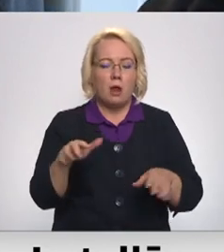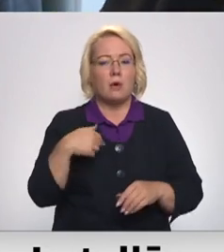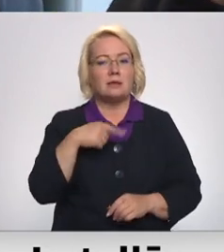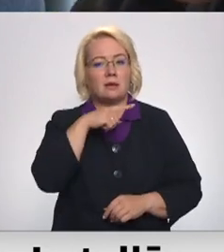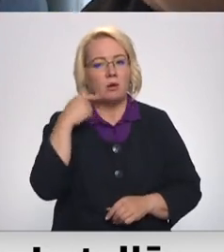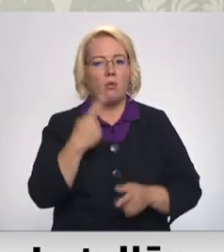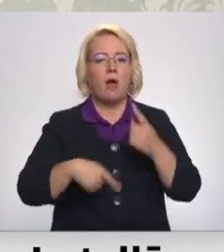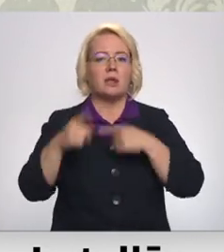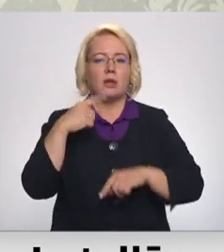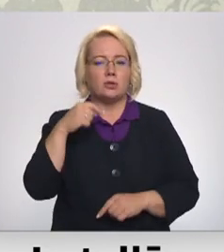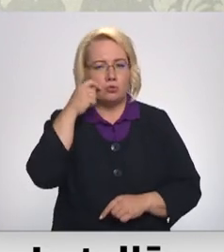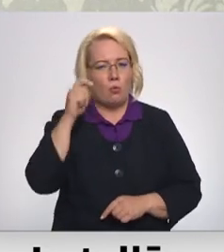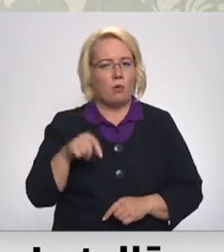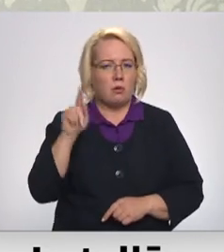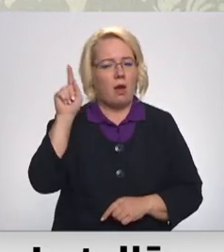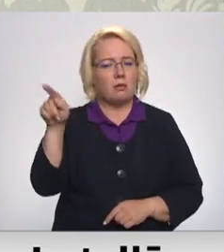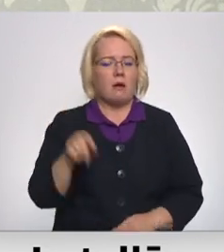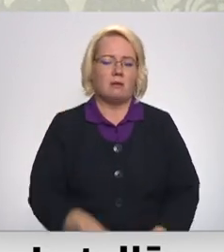gribētu atgriezties Ukrainā.